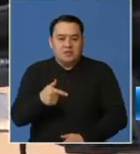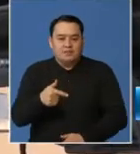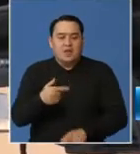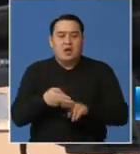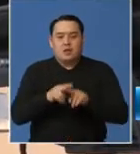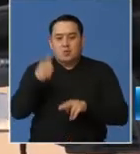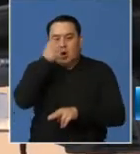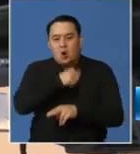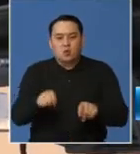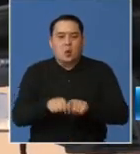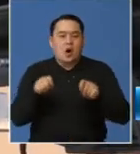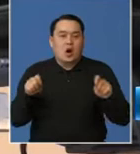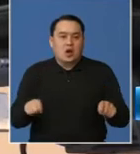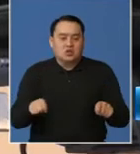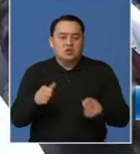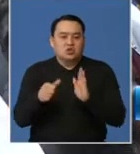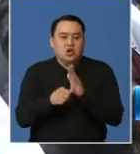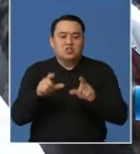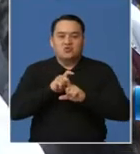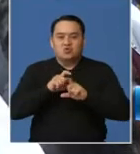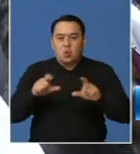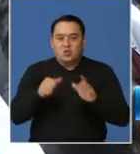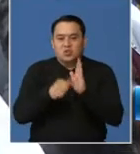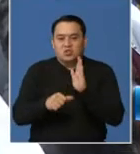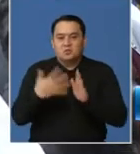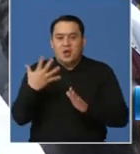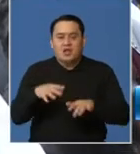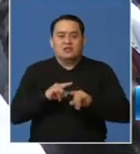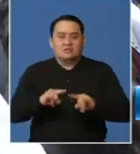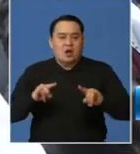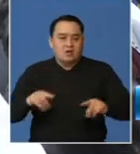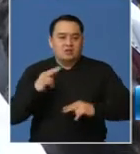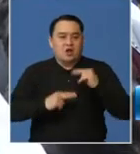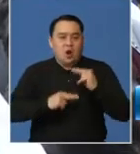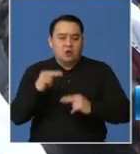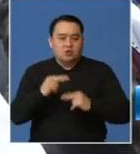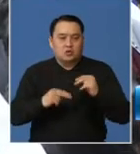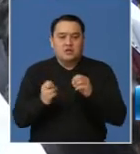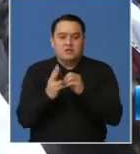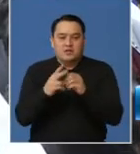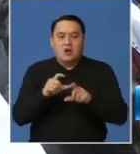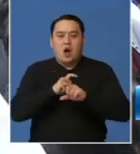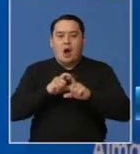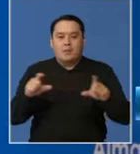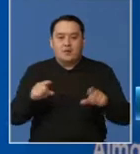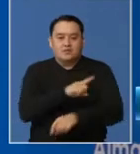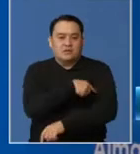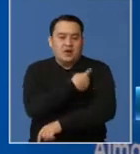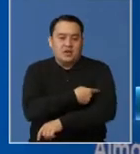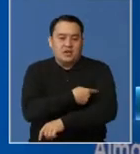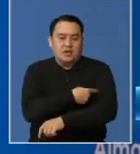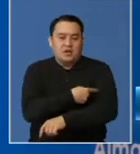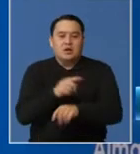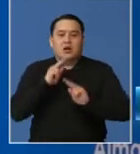текущем году свои двери распахнут сразу 6 школ, 65 детских садов. Ведется строительство 12 объектов здравоохранения.